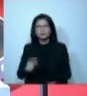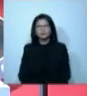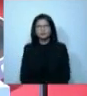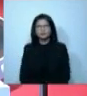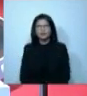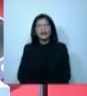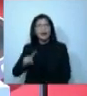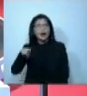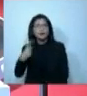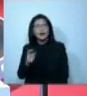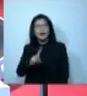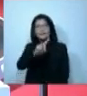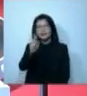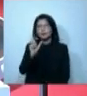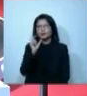meraih